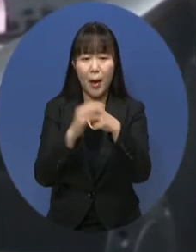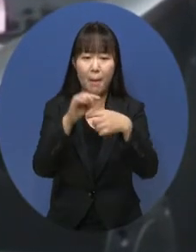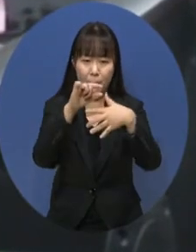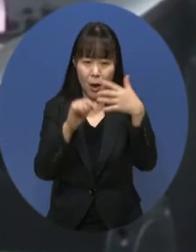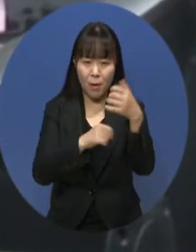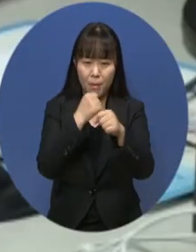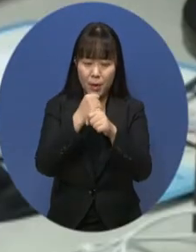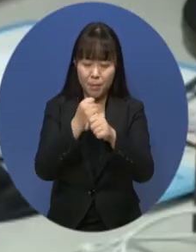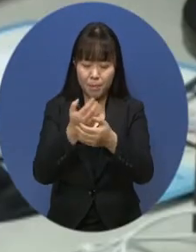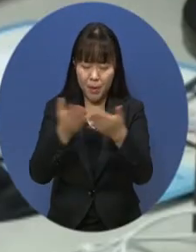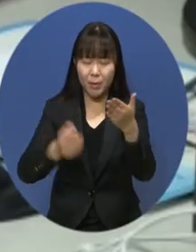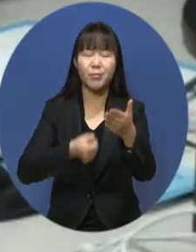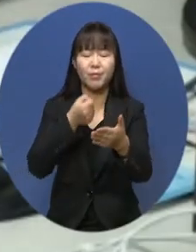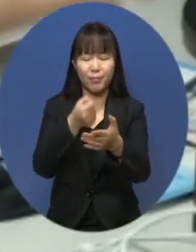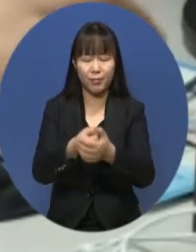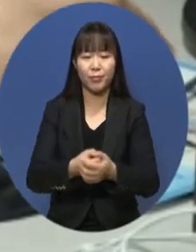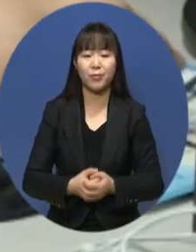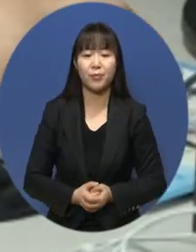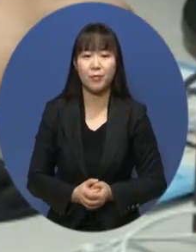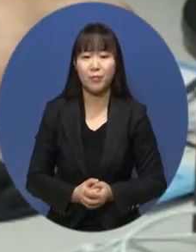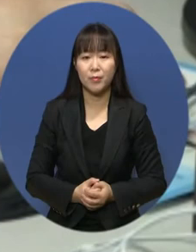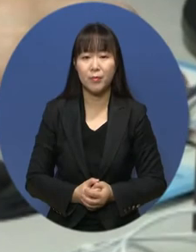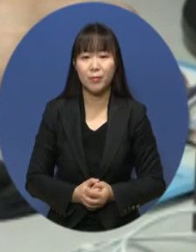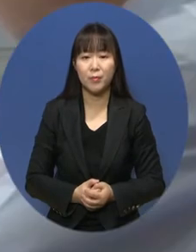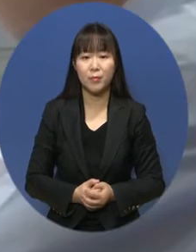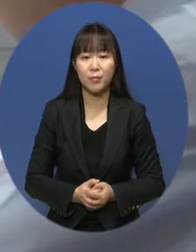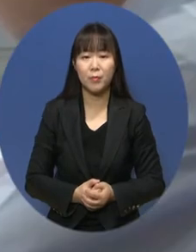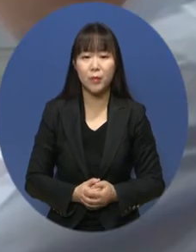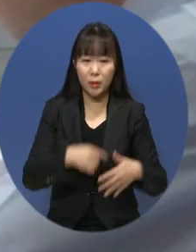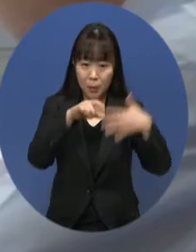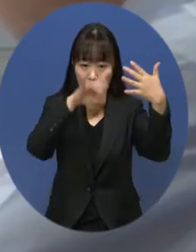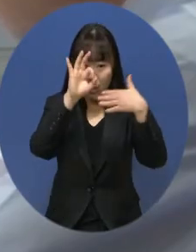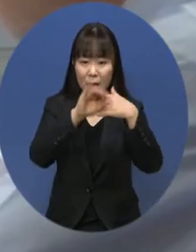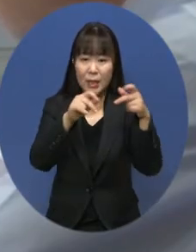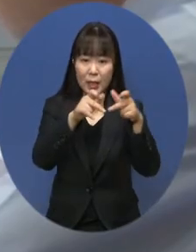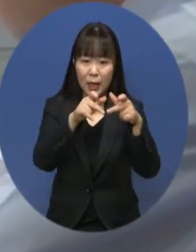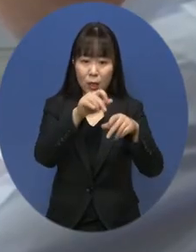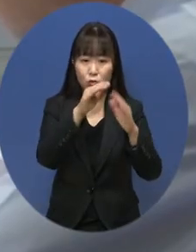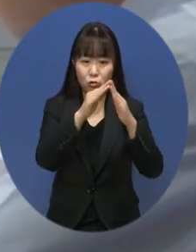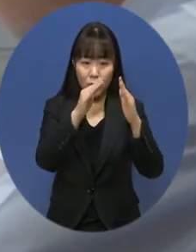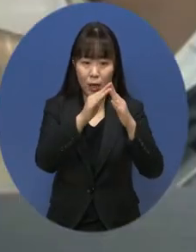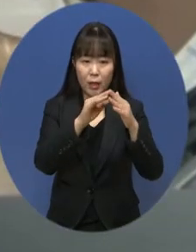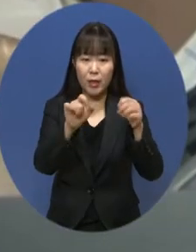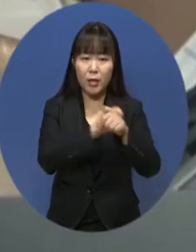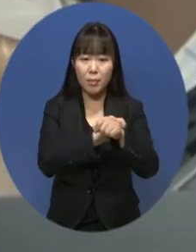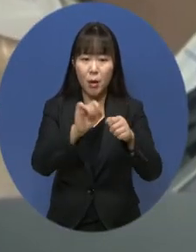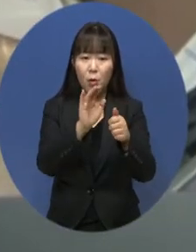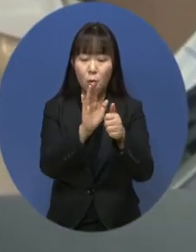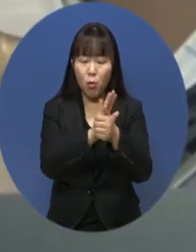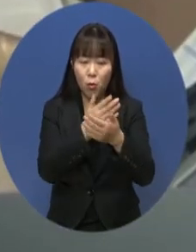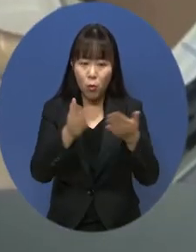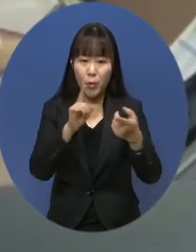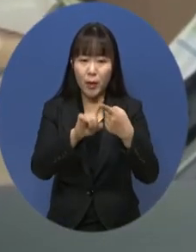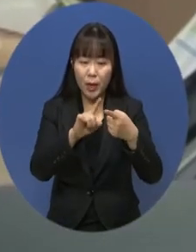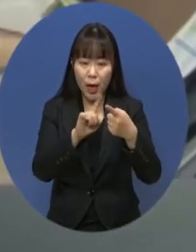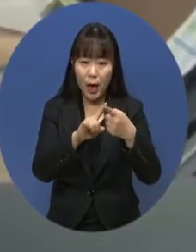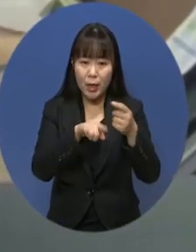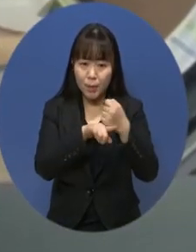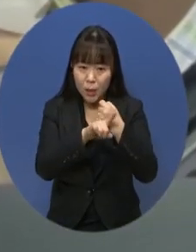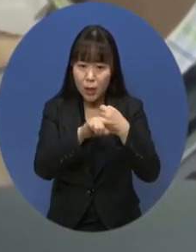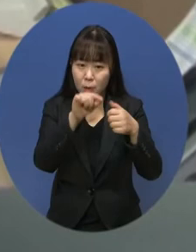배부 하기로 결정했습니다 메뉴얼에는 장애인 주택 특별공급 에 대한 정의와 업무 절차